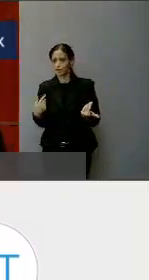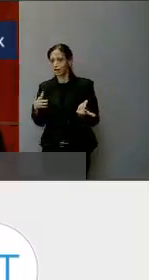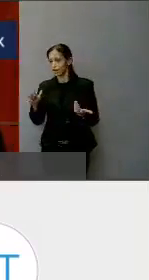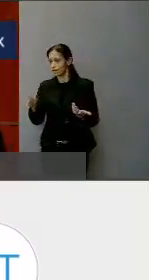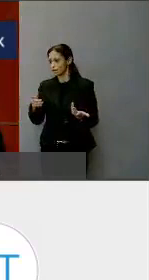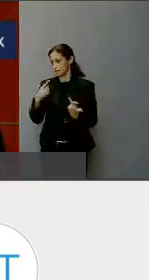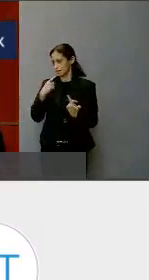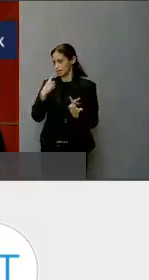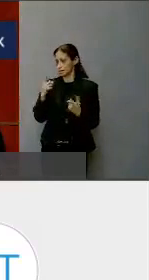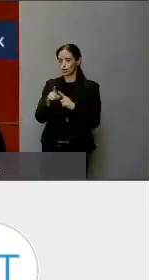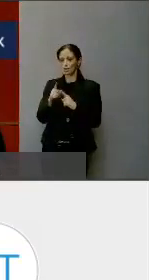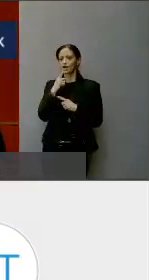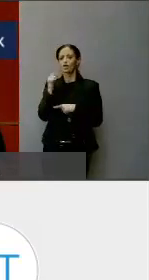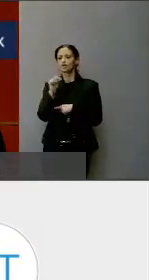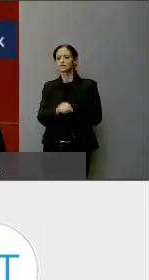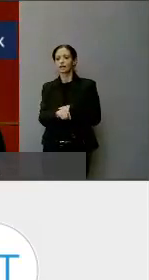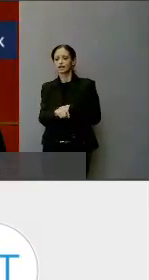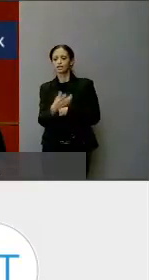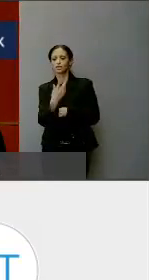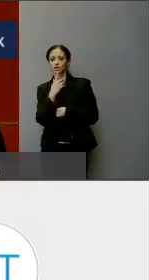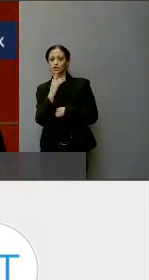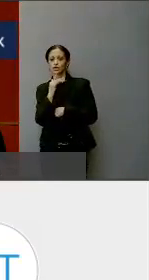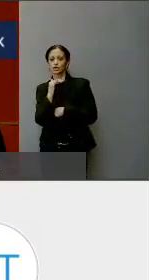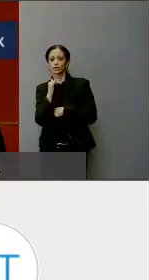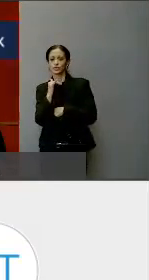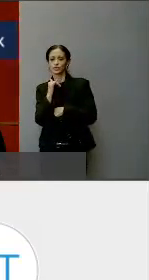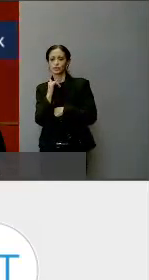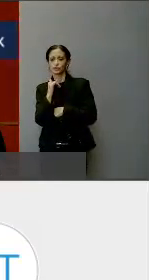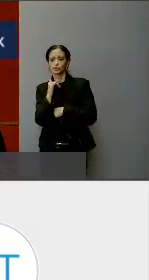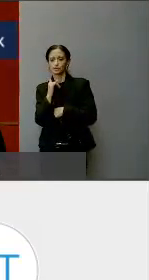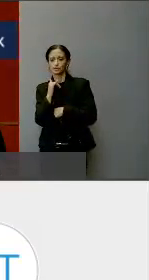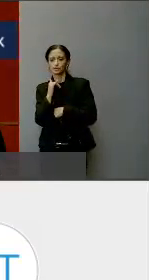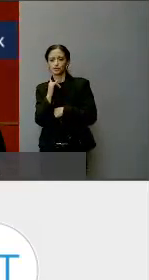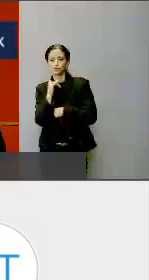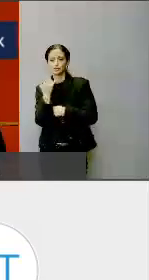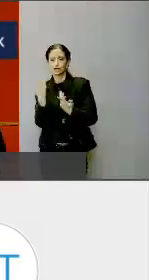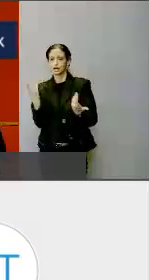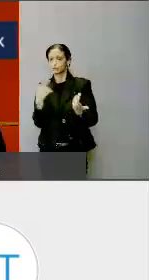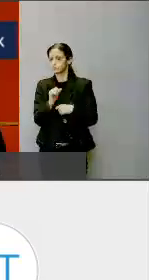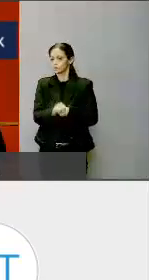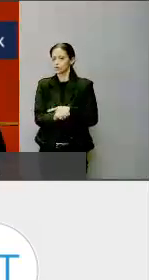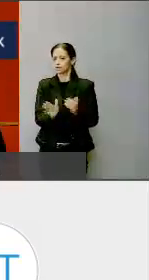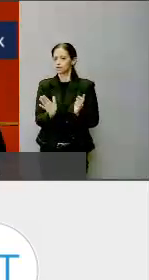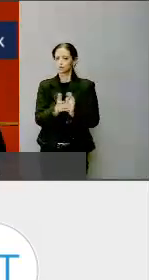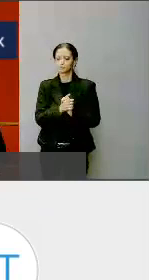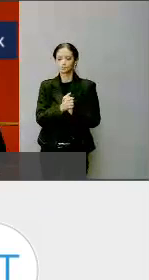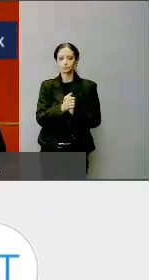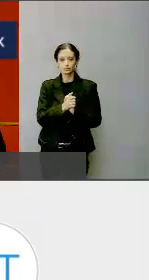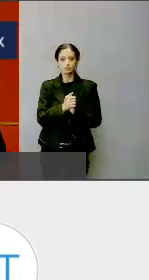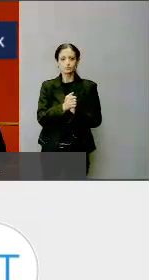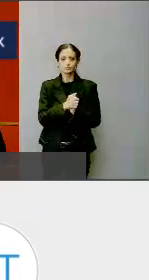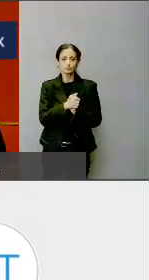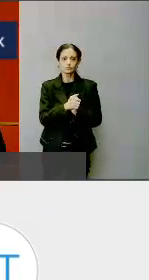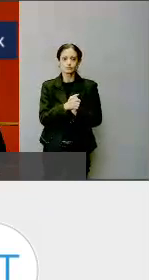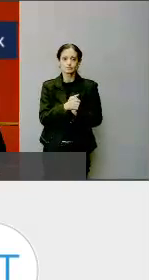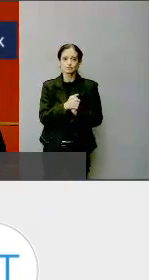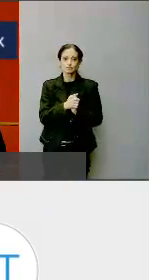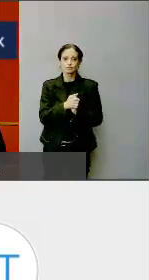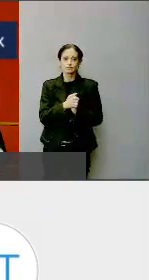quindi parere è contrario assessore a questo punto è contrario davanti grazie